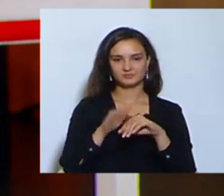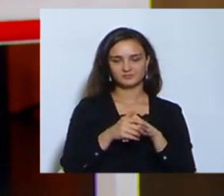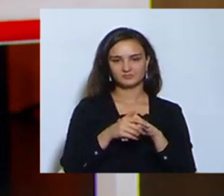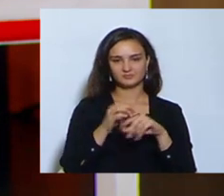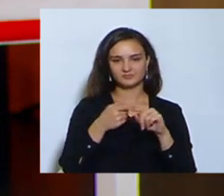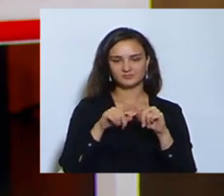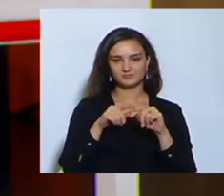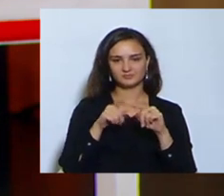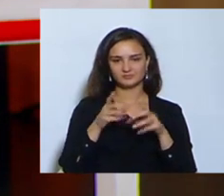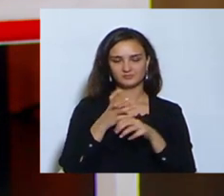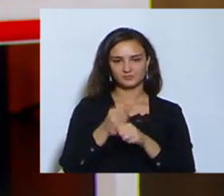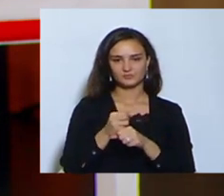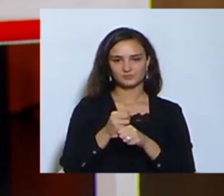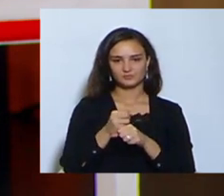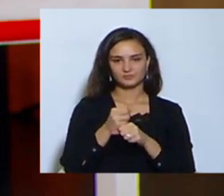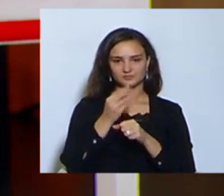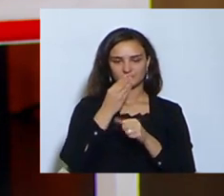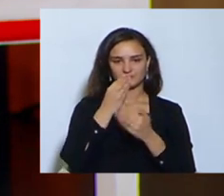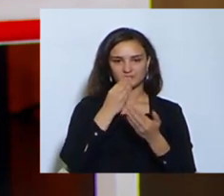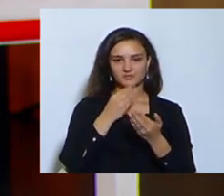ეს არის შეზღუდული კვება